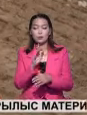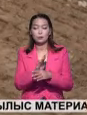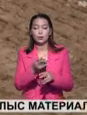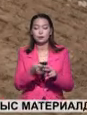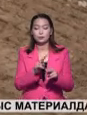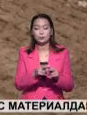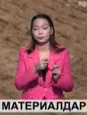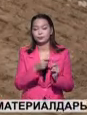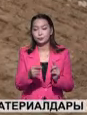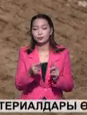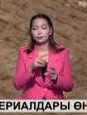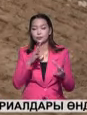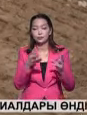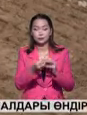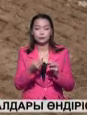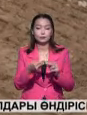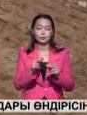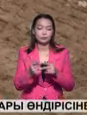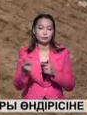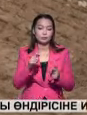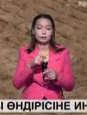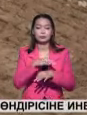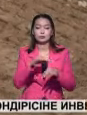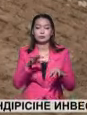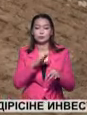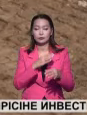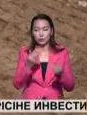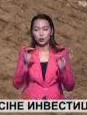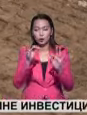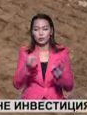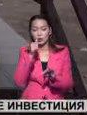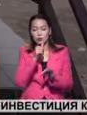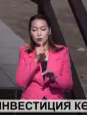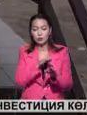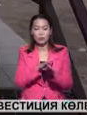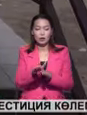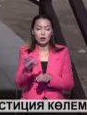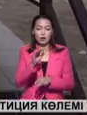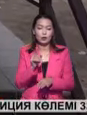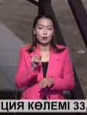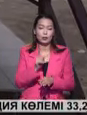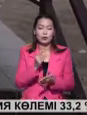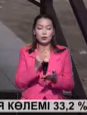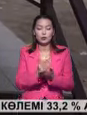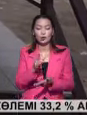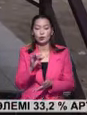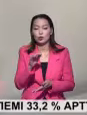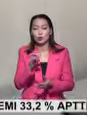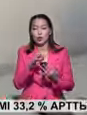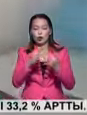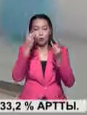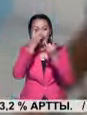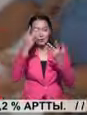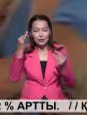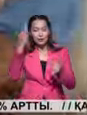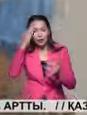айларына дейін салып бітіруді тапсырған болатын. Біз сол күз айларына дейін бәрін үлгертіп. Енді Қоржын ауылындағы мәдениет үйі,